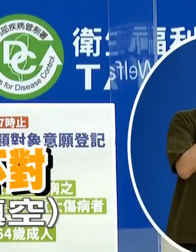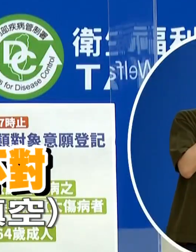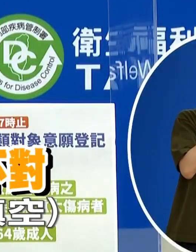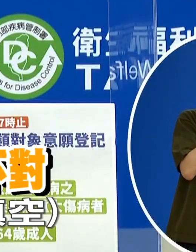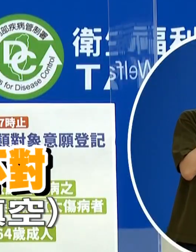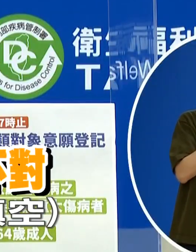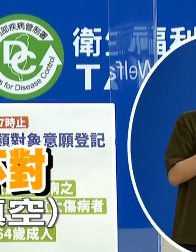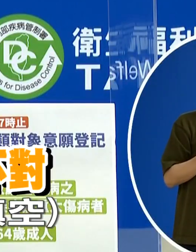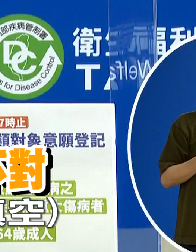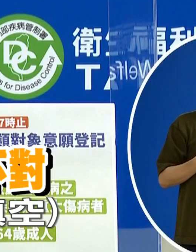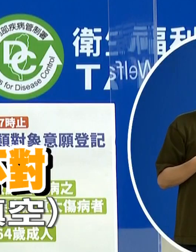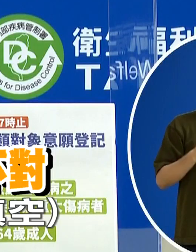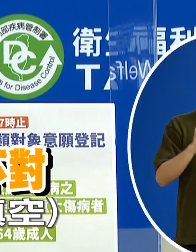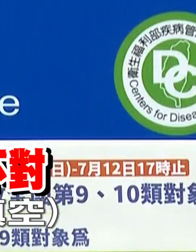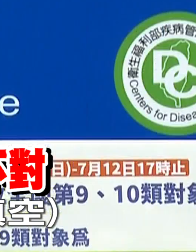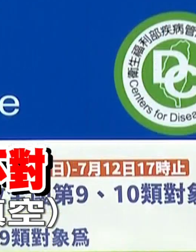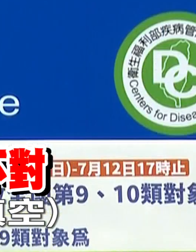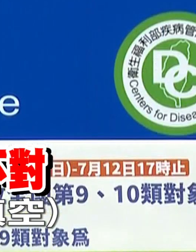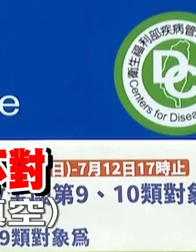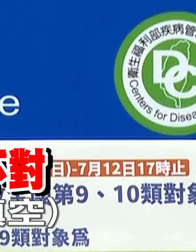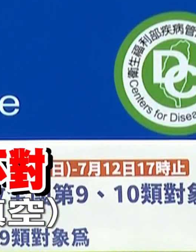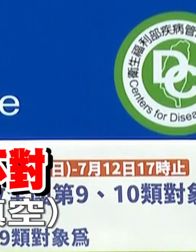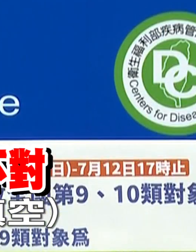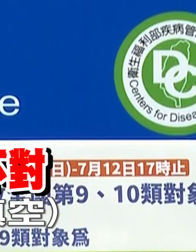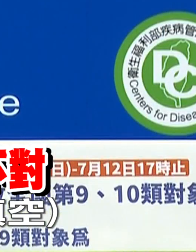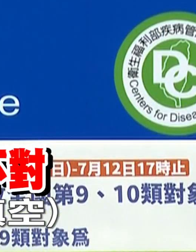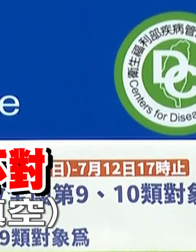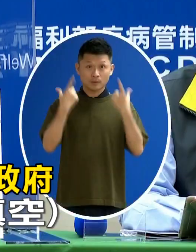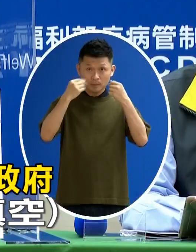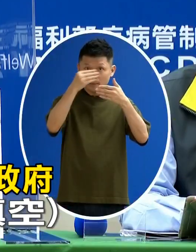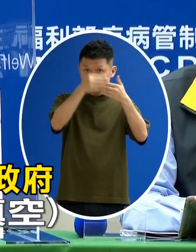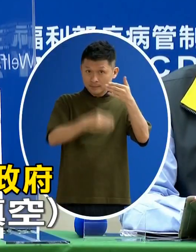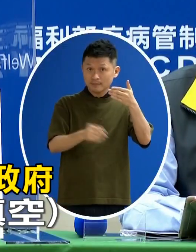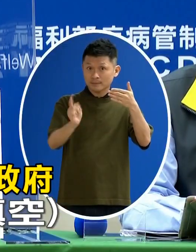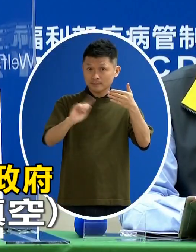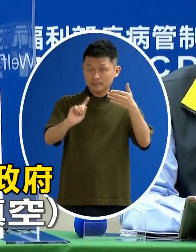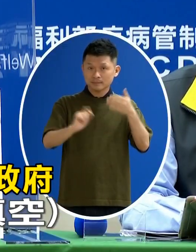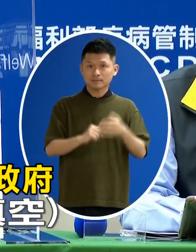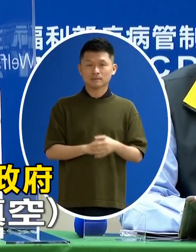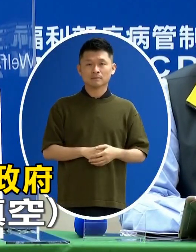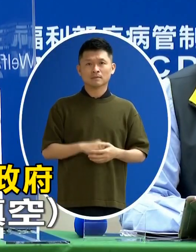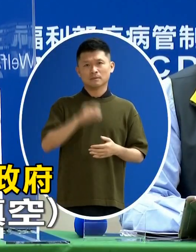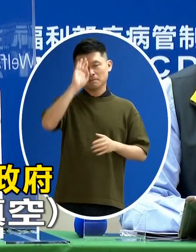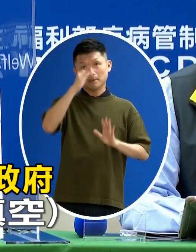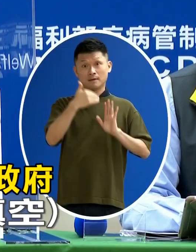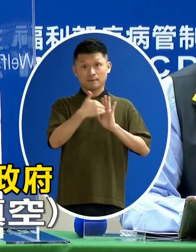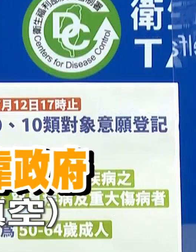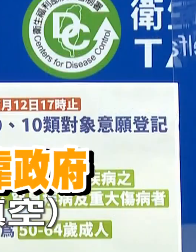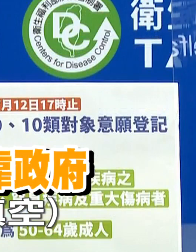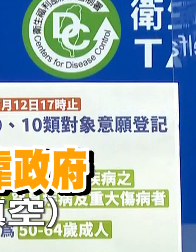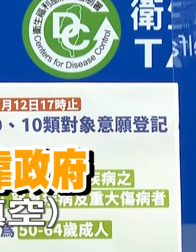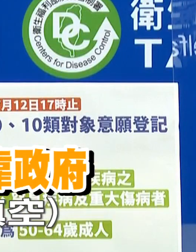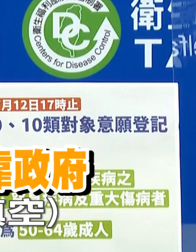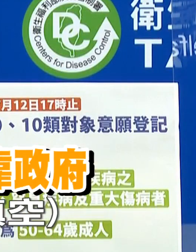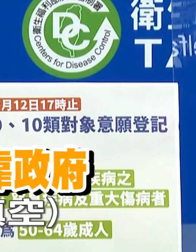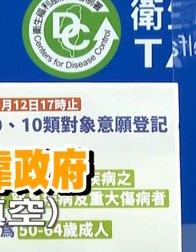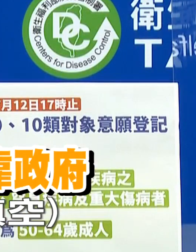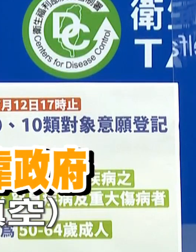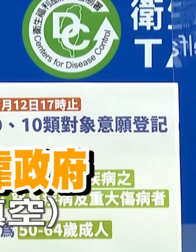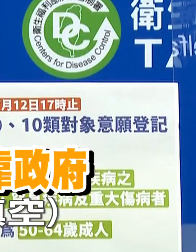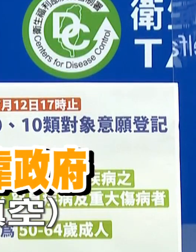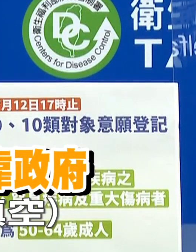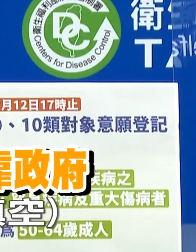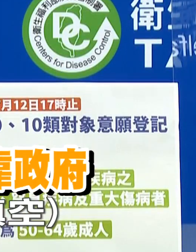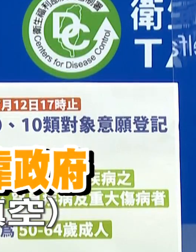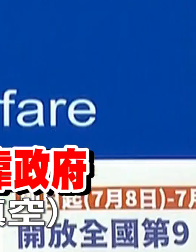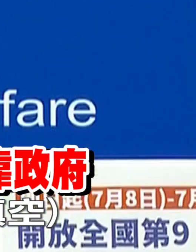不对？蓝天绿水也很好啊，对不对？蓝天绿水也很好啊，对不对？我讲过，这是防疫也没有办法靠政府。我讲过，这是防疫也没有办